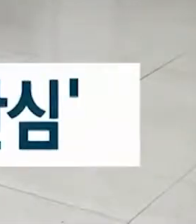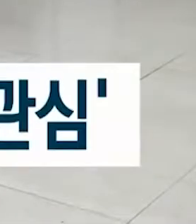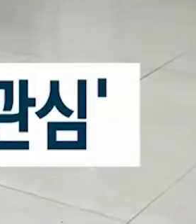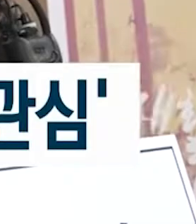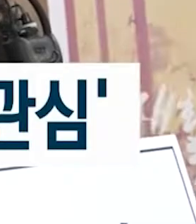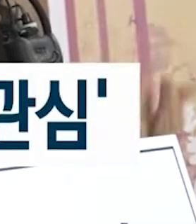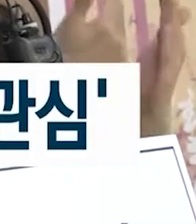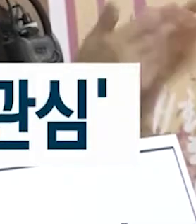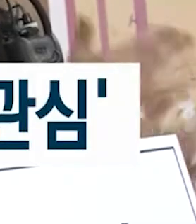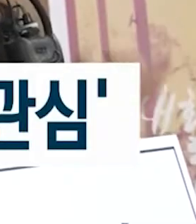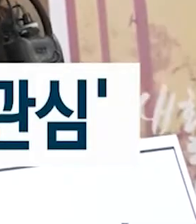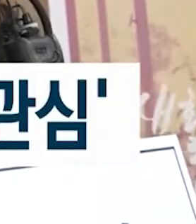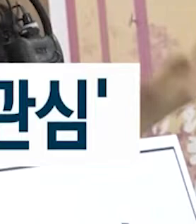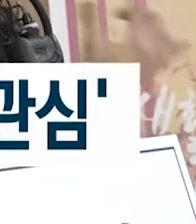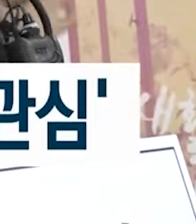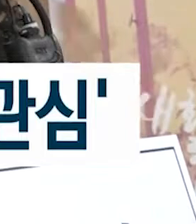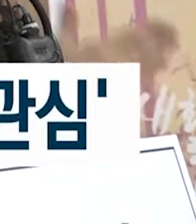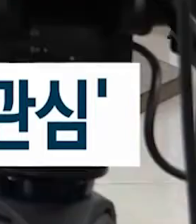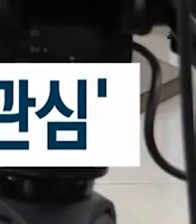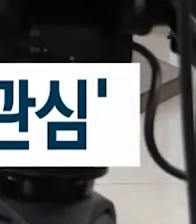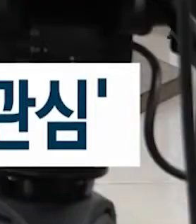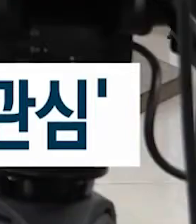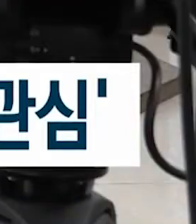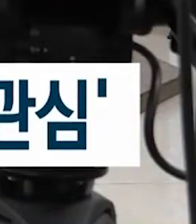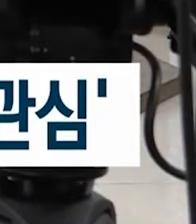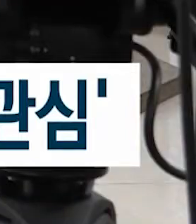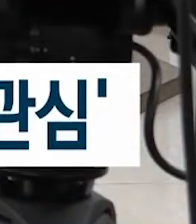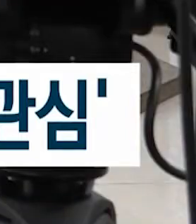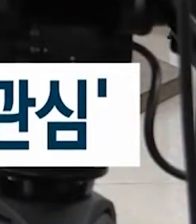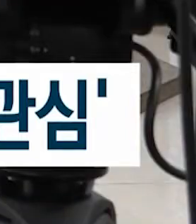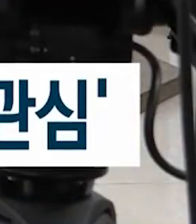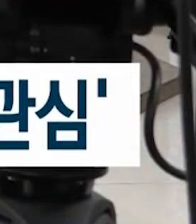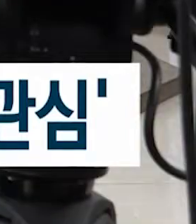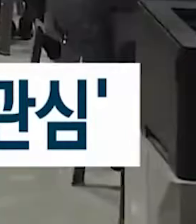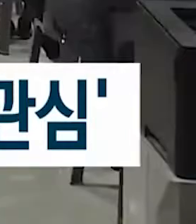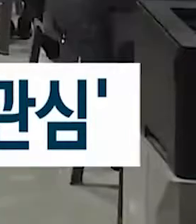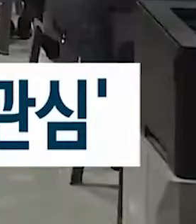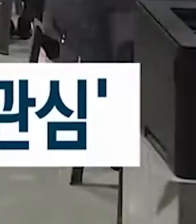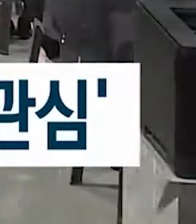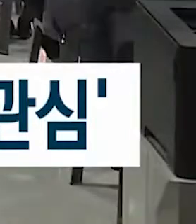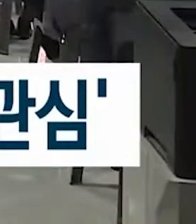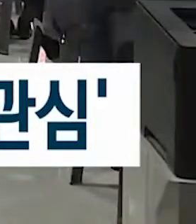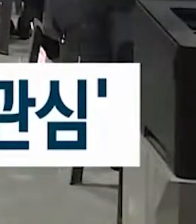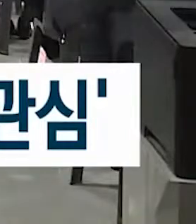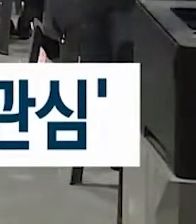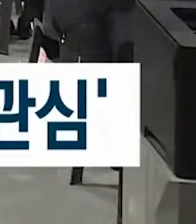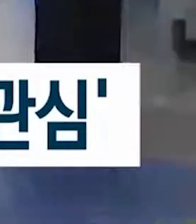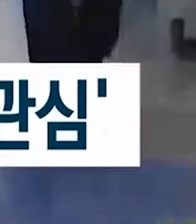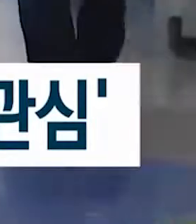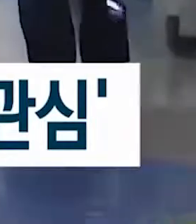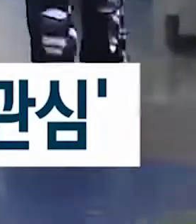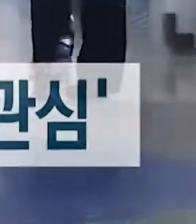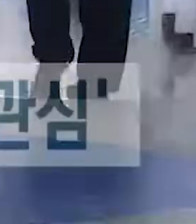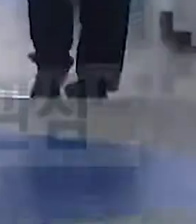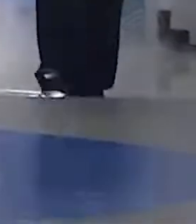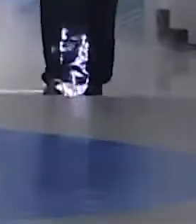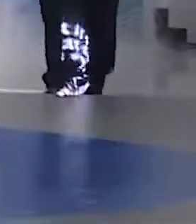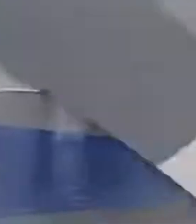퇴임을 앞둔 이용섭 광주광역시장이 혁신시장으로 기억되고 싶다는 바람과 함께 지역 발전을 위한 앞으로의 역할을